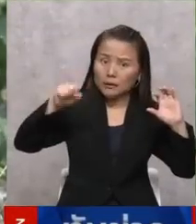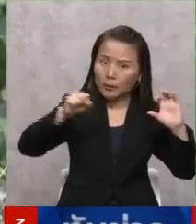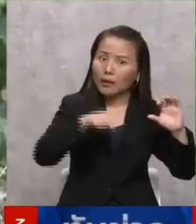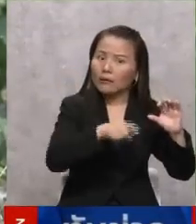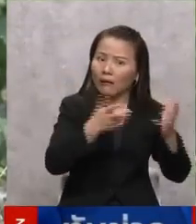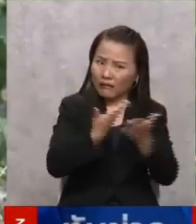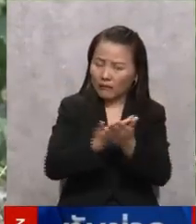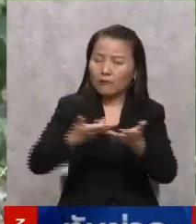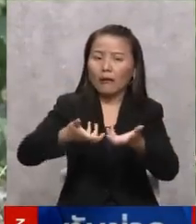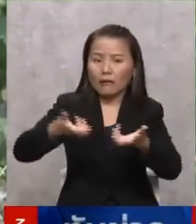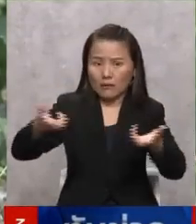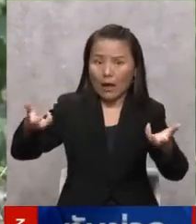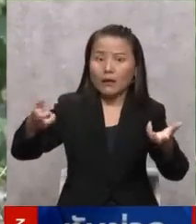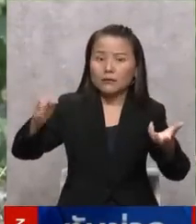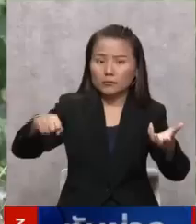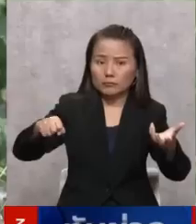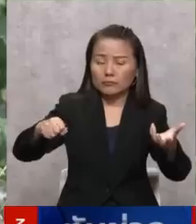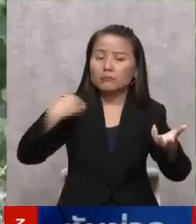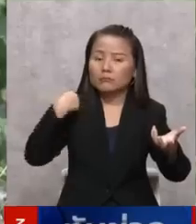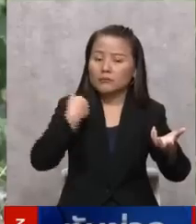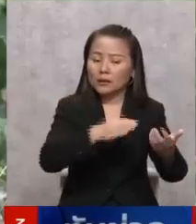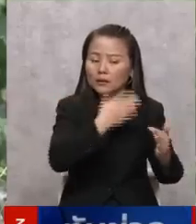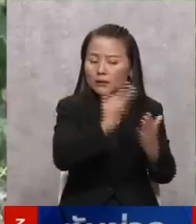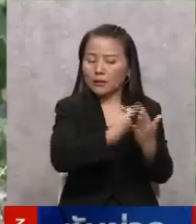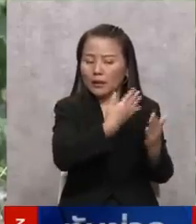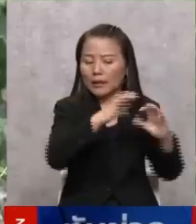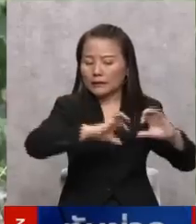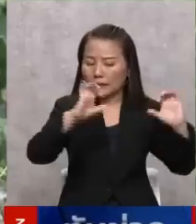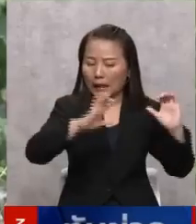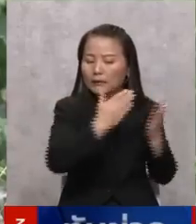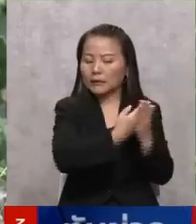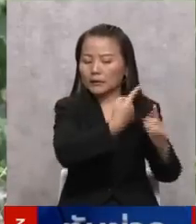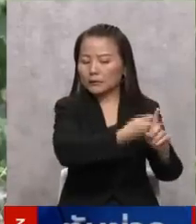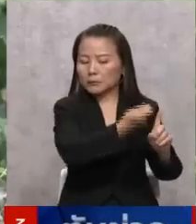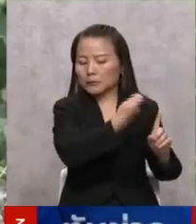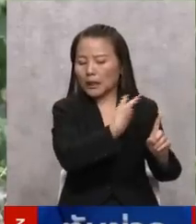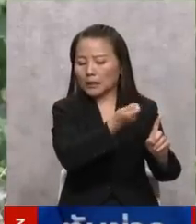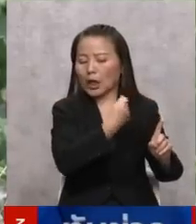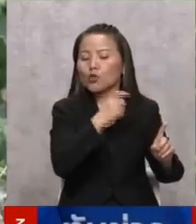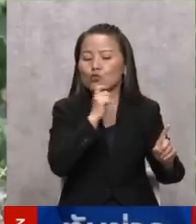กันน่าจะได้ก็อยากจะให้รัฐช่วย